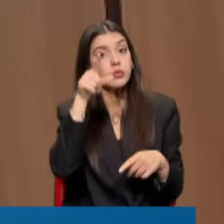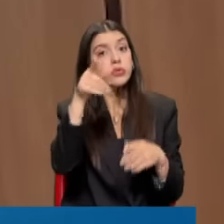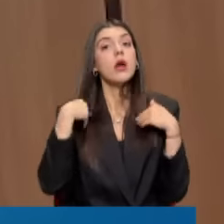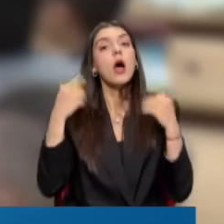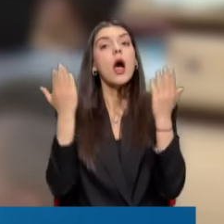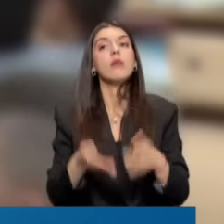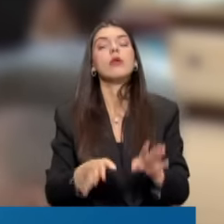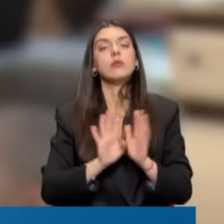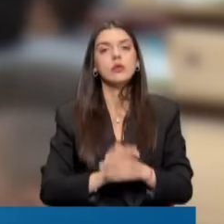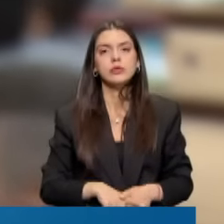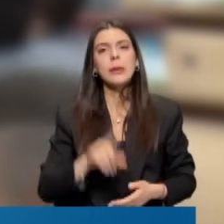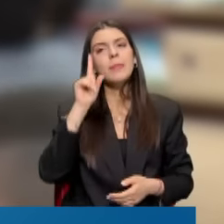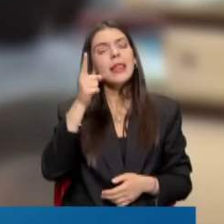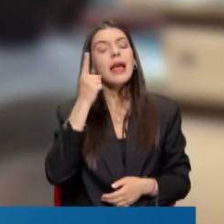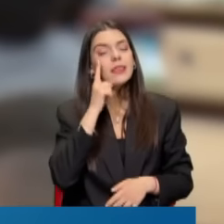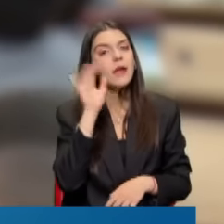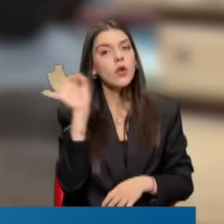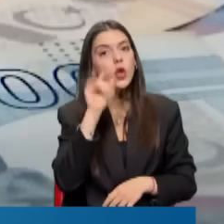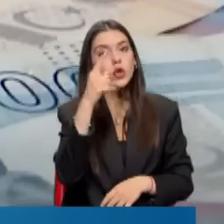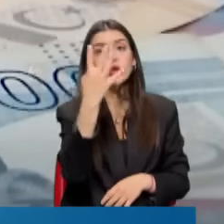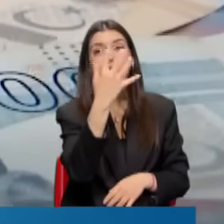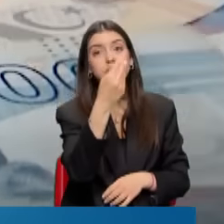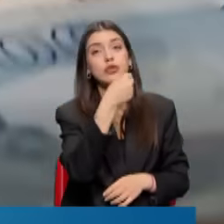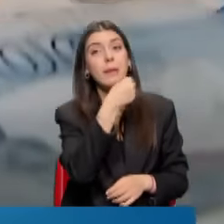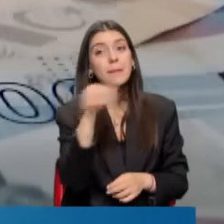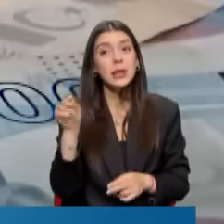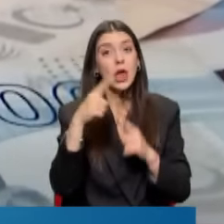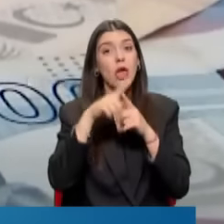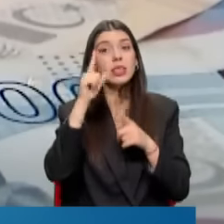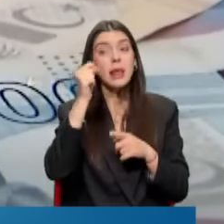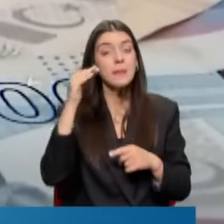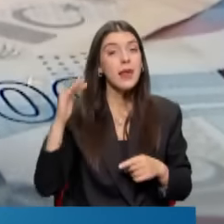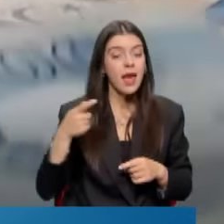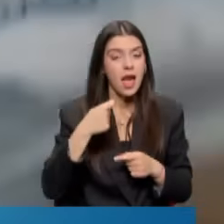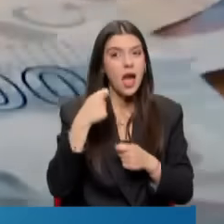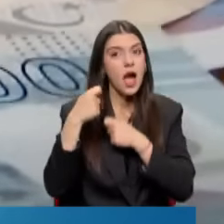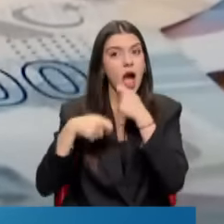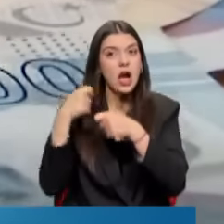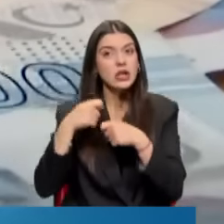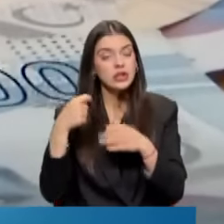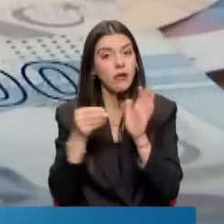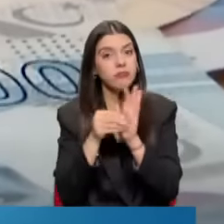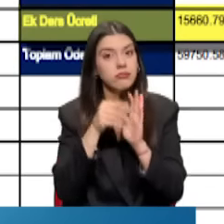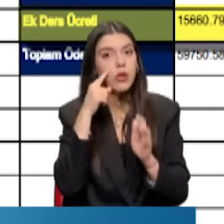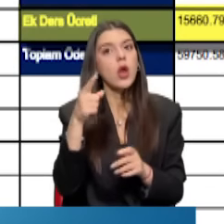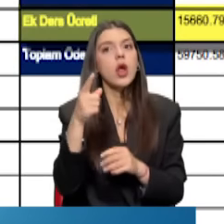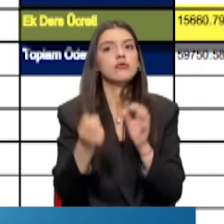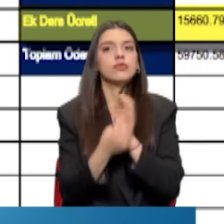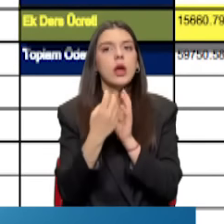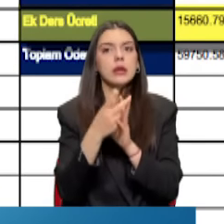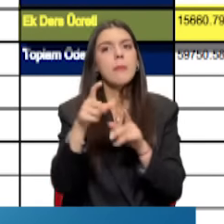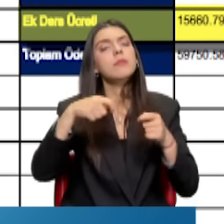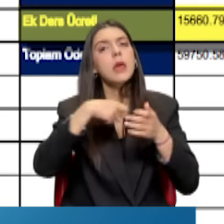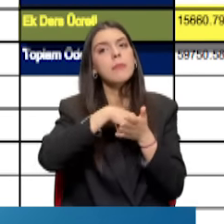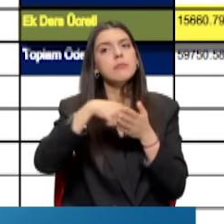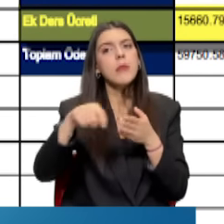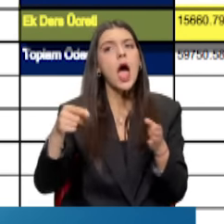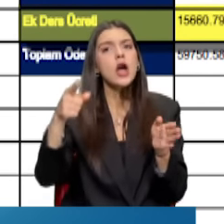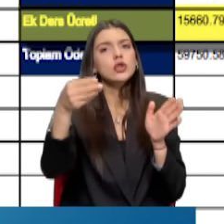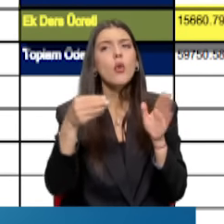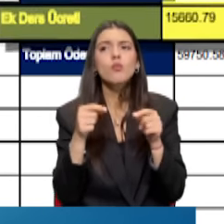edemeyiz bir devlet okulunda 4,5 milyon liralık yolsuzluğu ortaya çıkarmıştı öğretmenler maaş bordroları elektronik sistemde